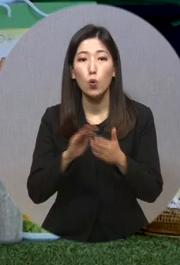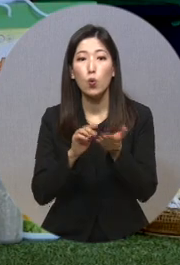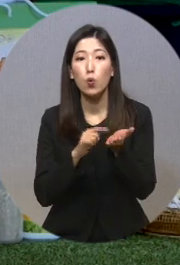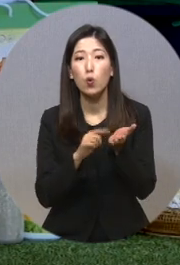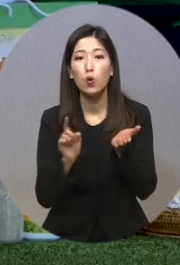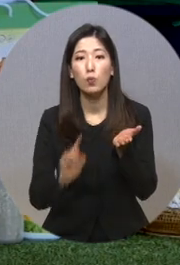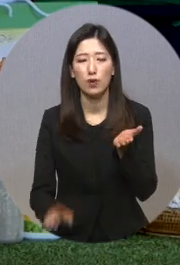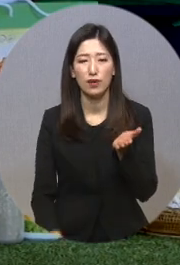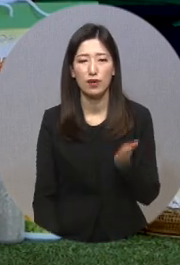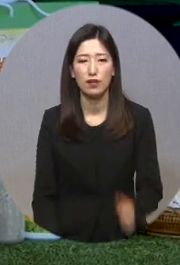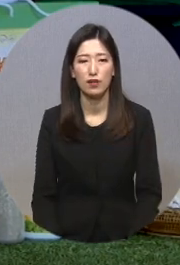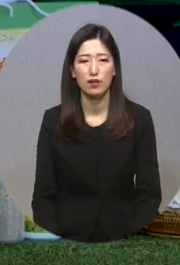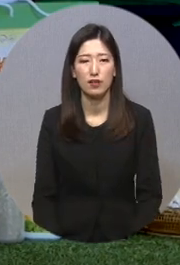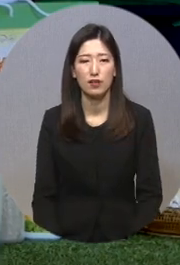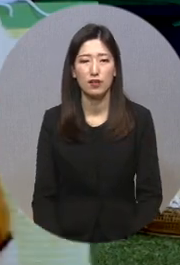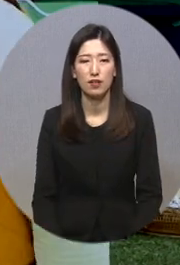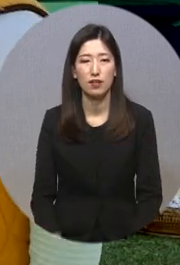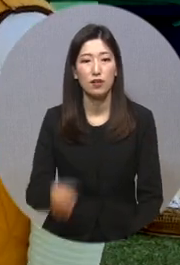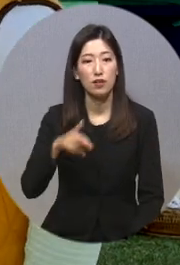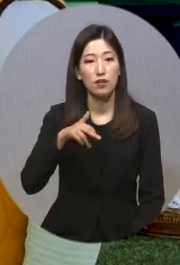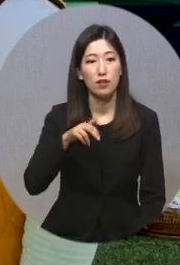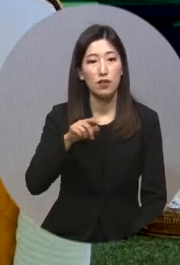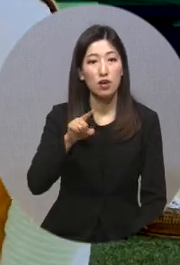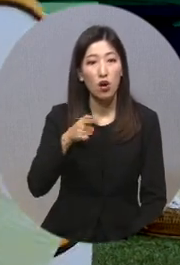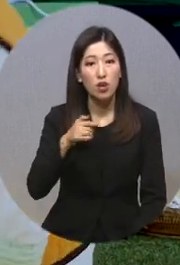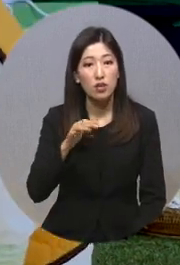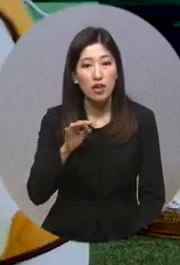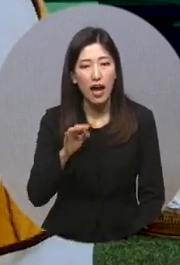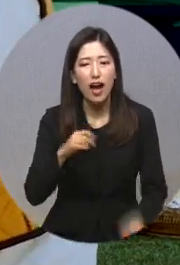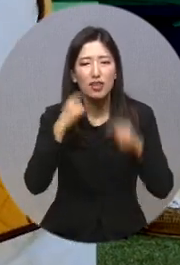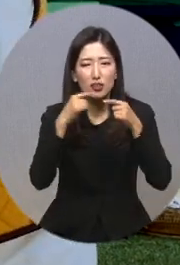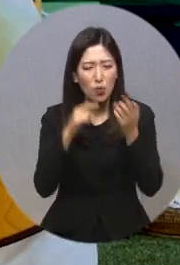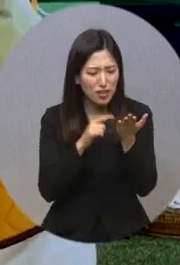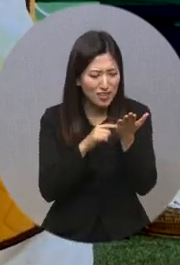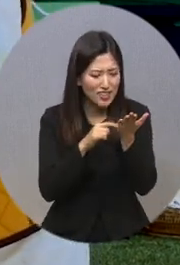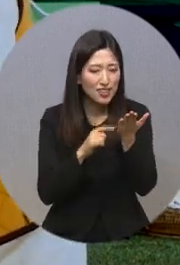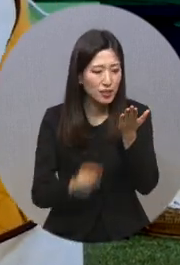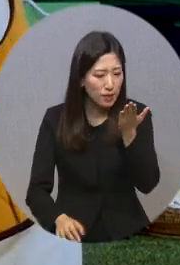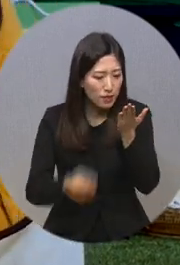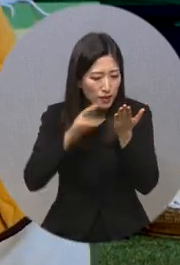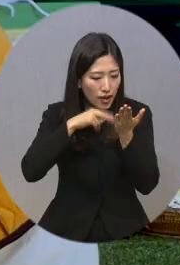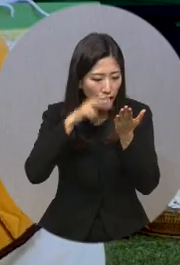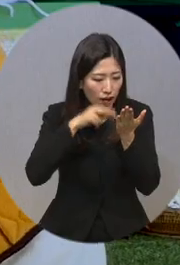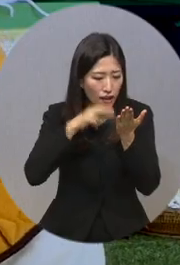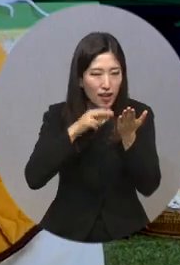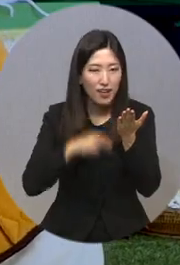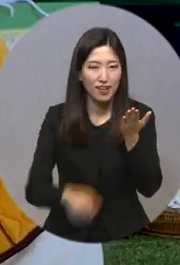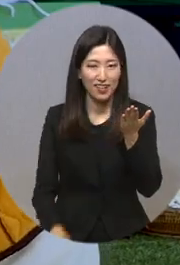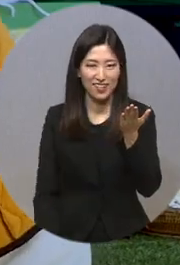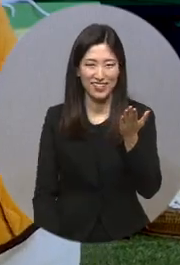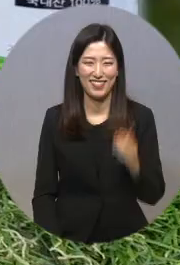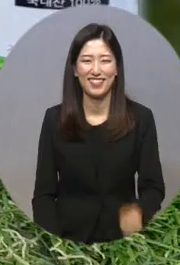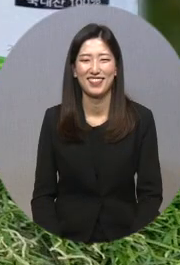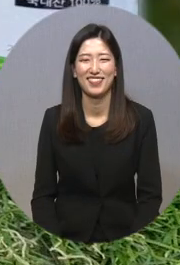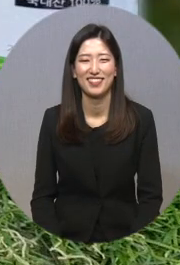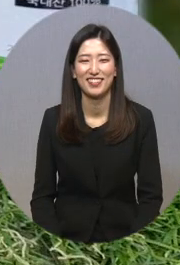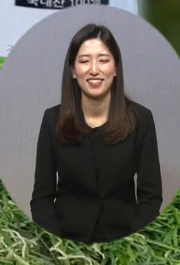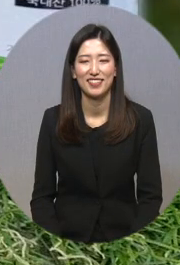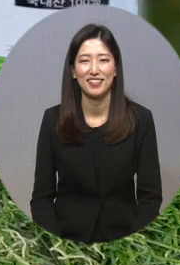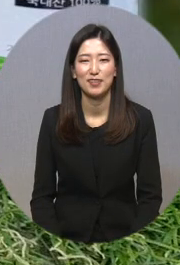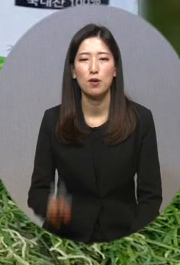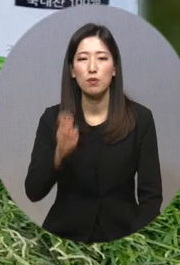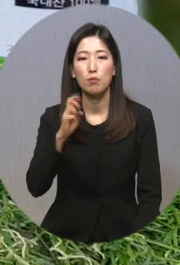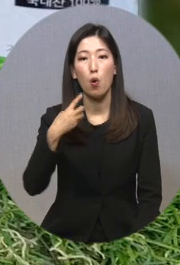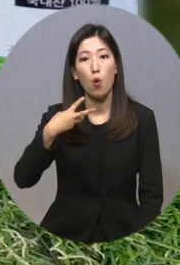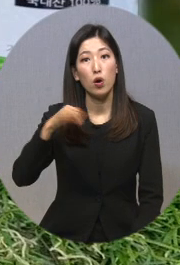뭐예요? 컨닝이요. 컨닝. 도와드려 도와드려. 하지만 저희는 컨닝 가능합니다. 자, 모링가가